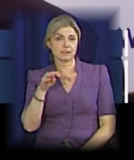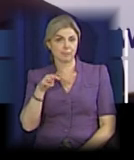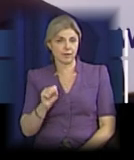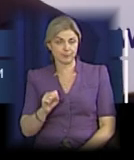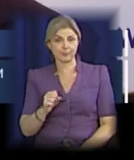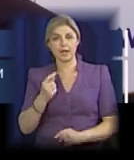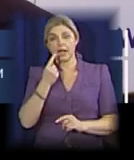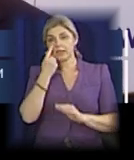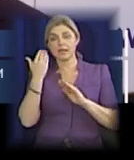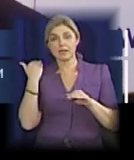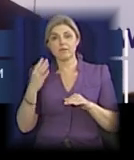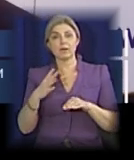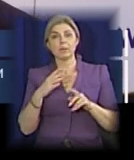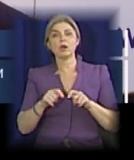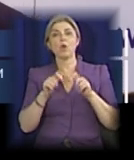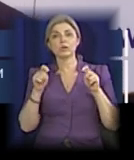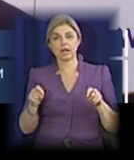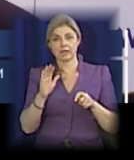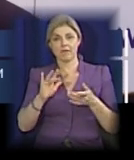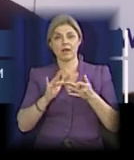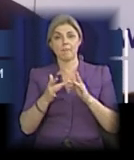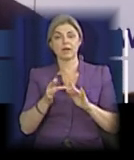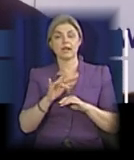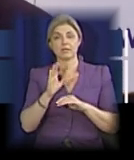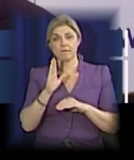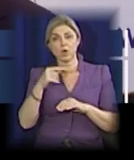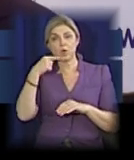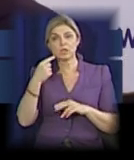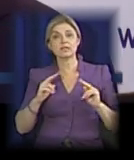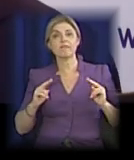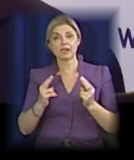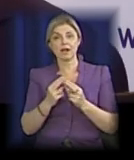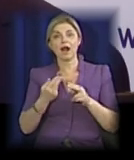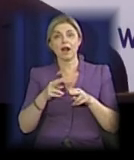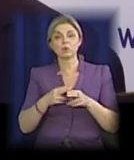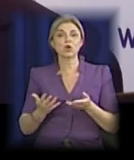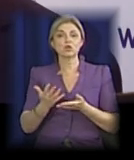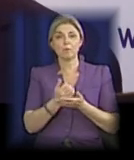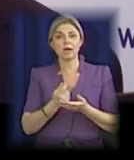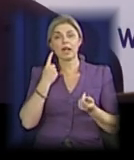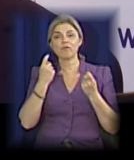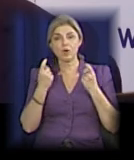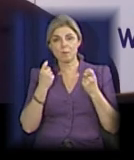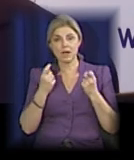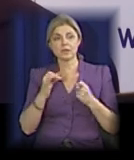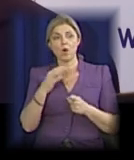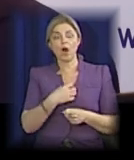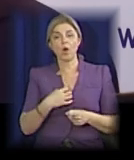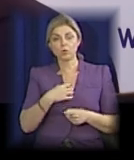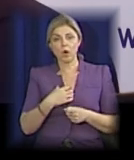нещодавно мережі агентурної ГУГШ Російської Федерації, які збирали інформацію актуальну з приводу організованих